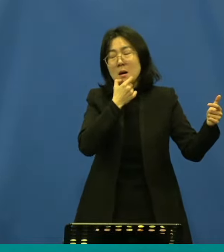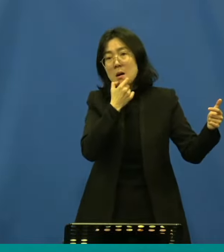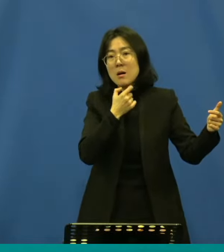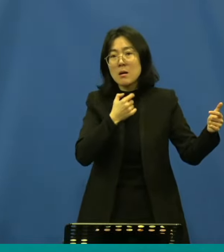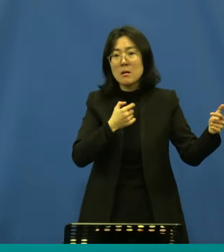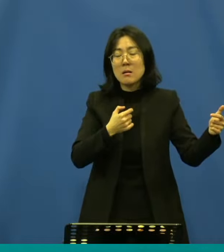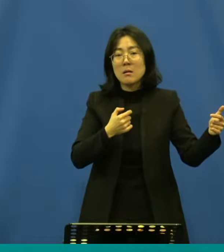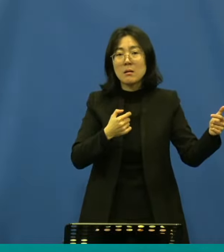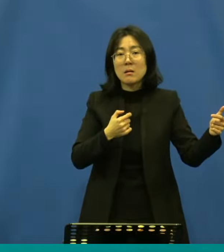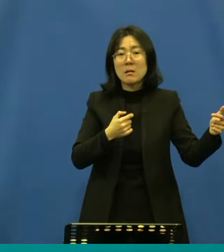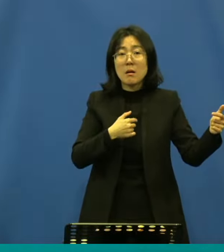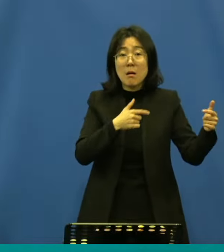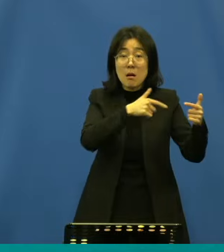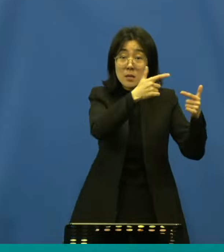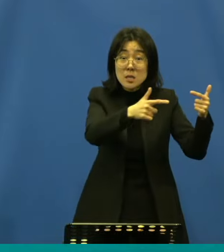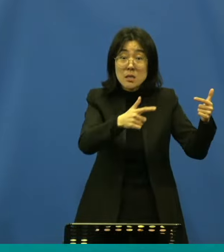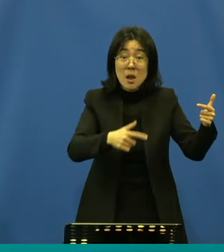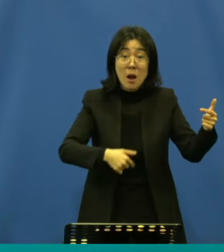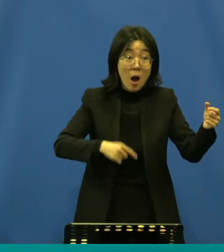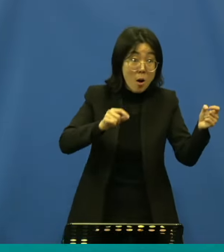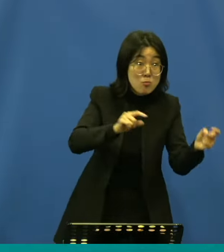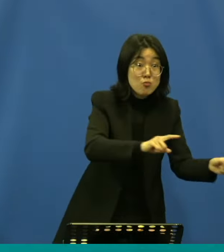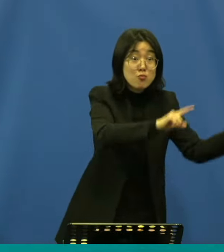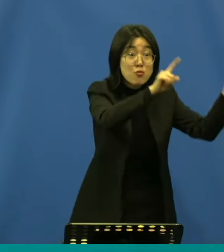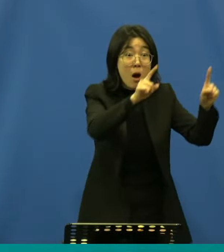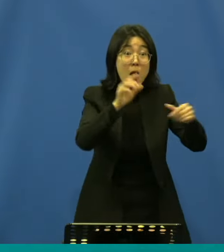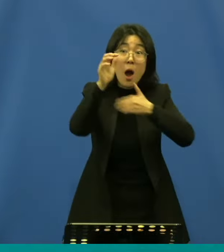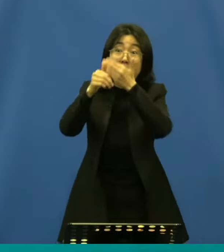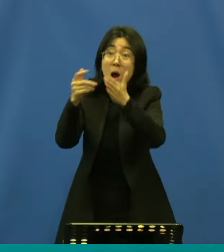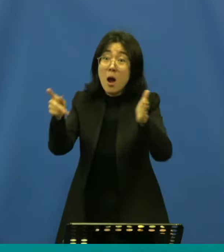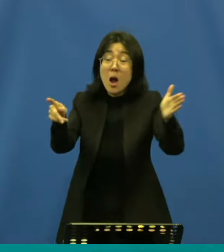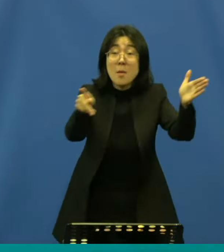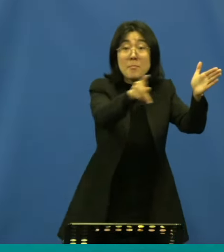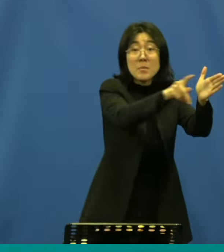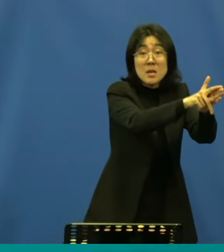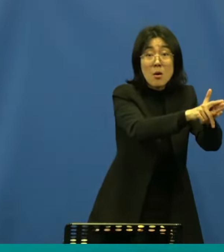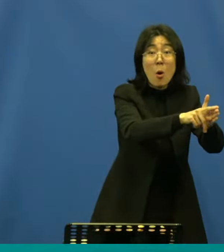드러난 현실이 주는 고통이 그를 힘겹게 할수록 그를 회피하려고 했습니다.